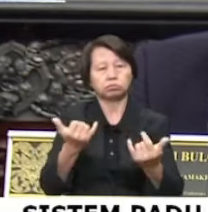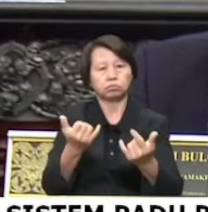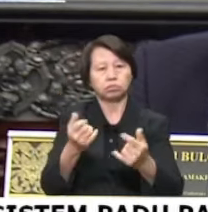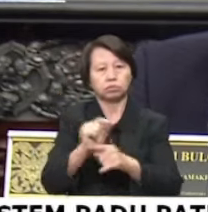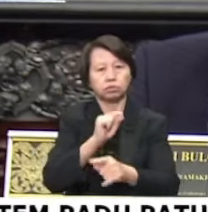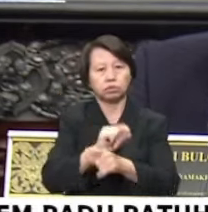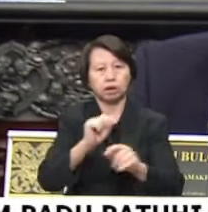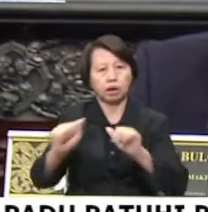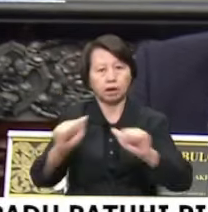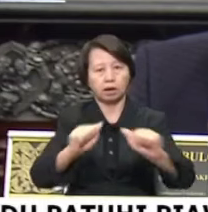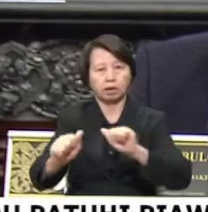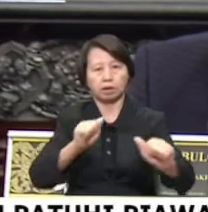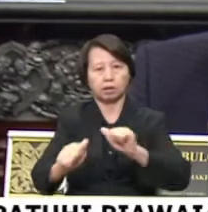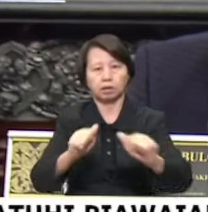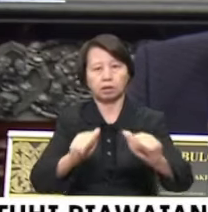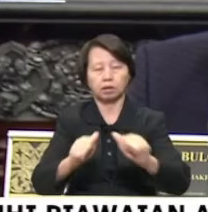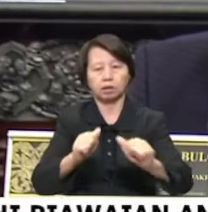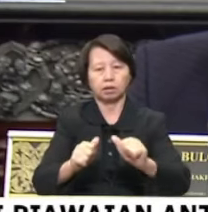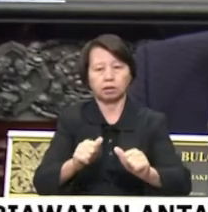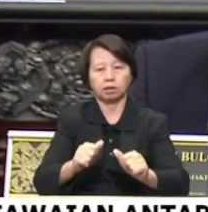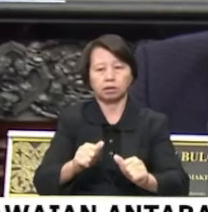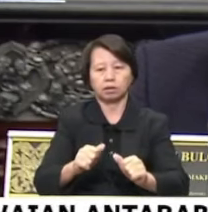aktif